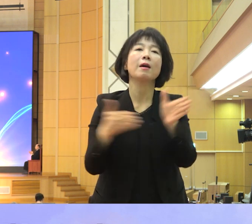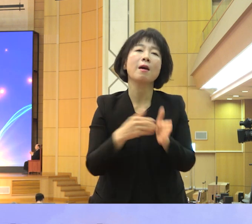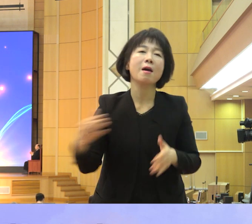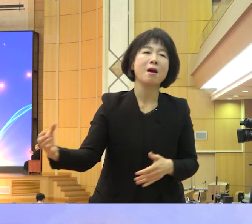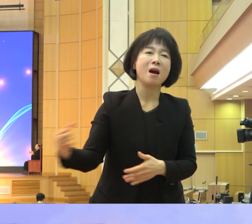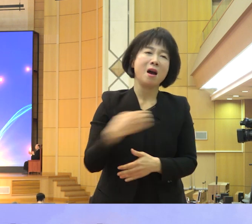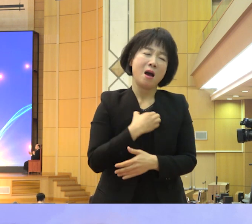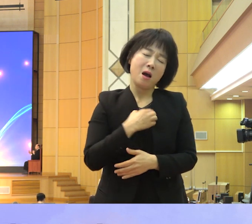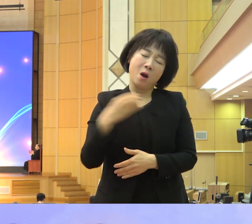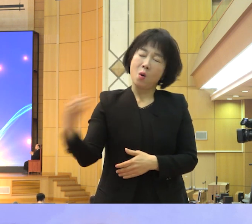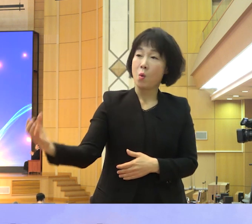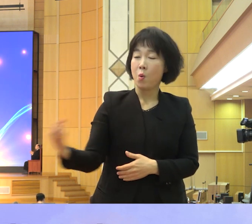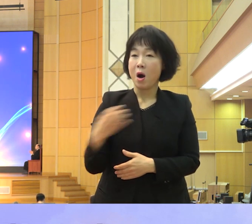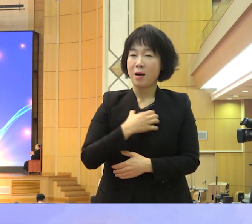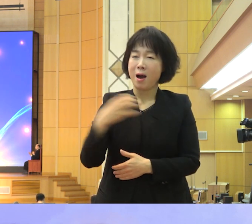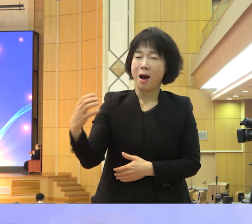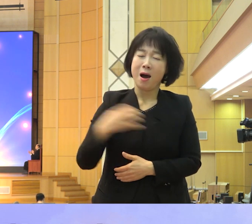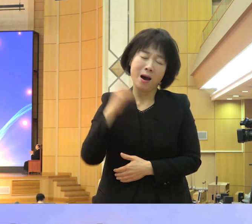때